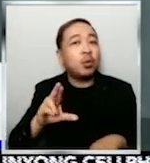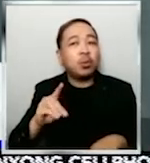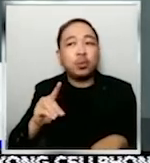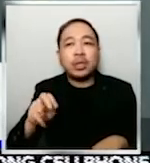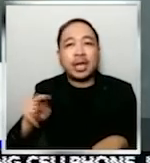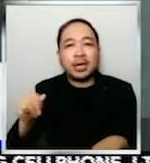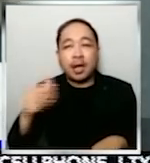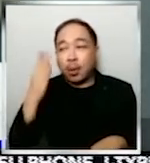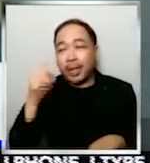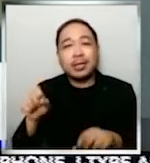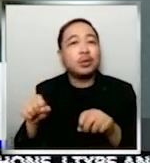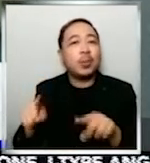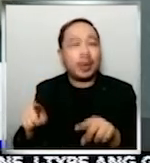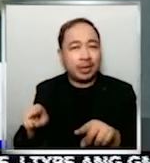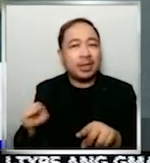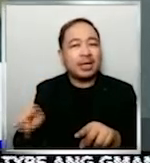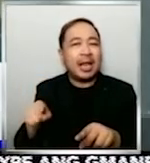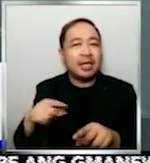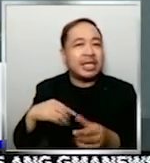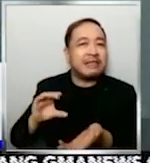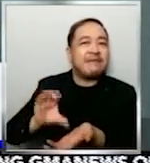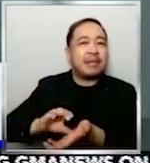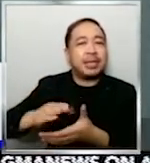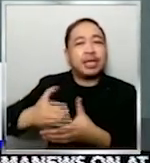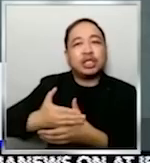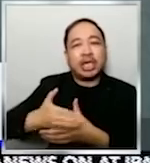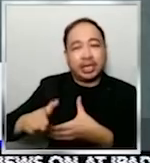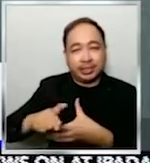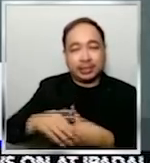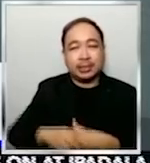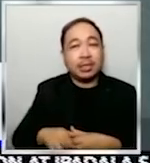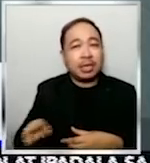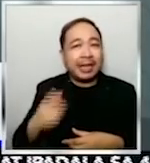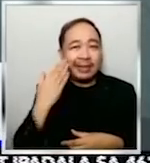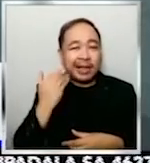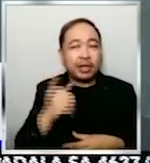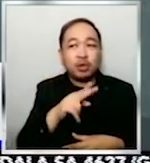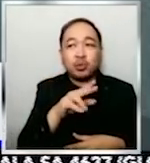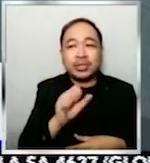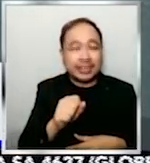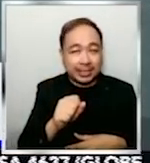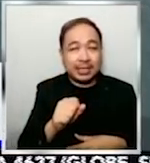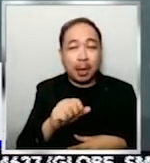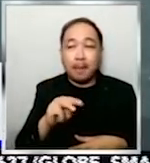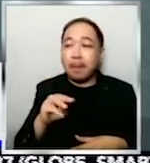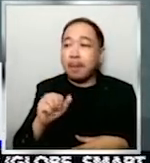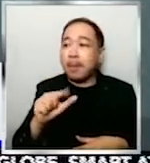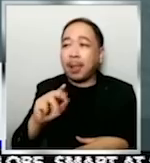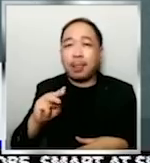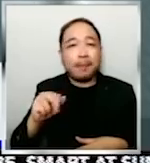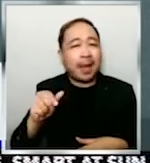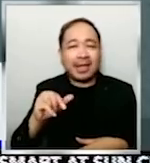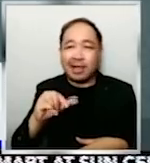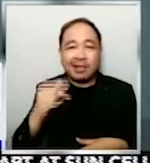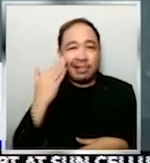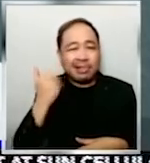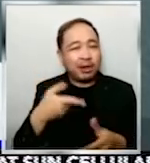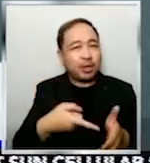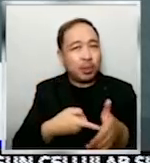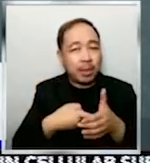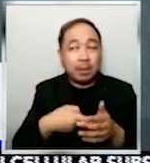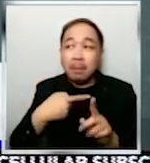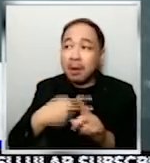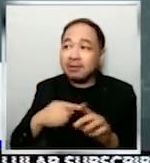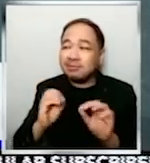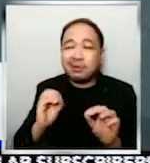Consortium Shares. Kulang umano ang financial qualification ng UC Malampaya at di rin umano ito nagsumite ng kaukulang dokumento gaya ng